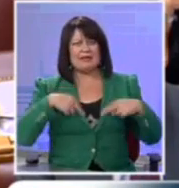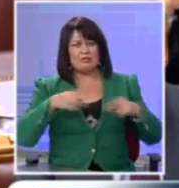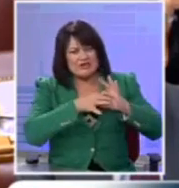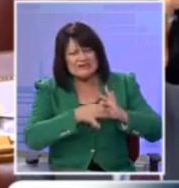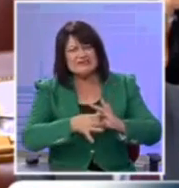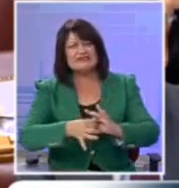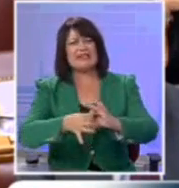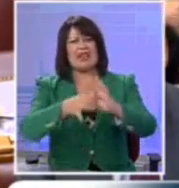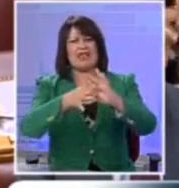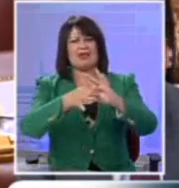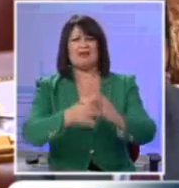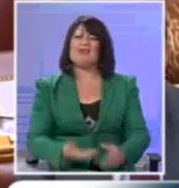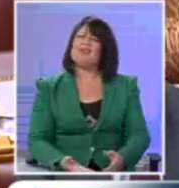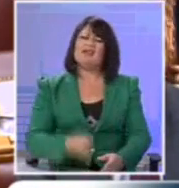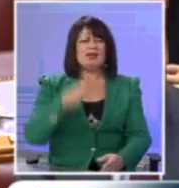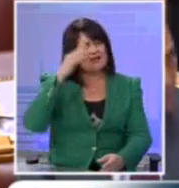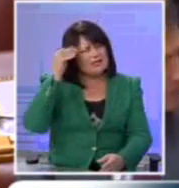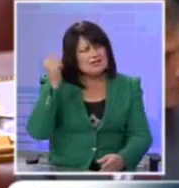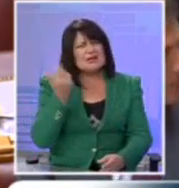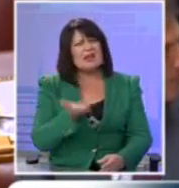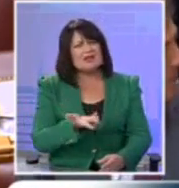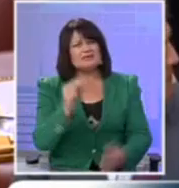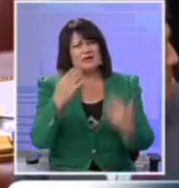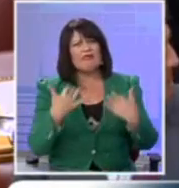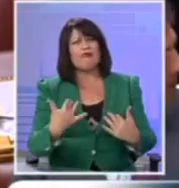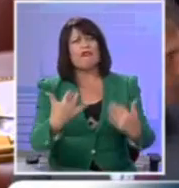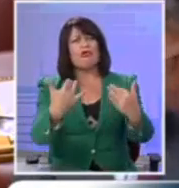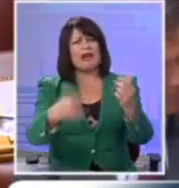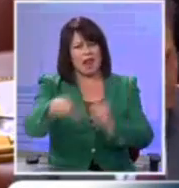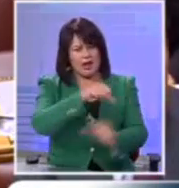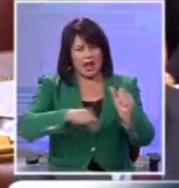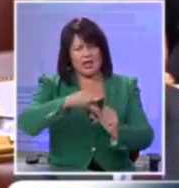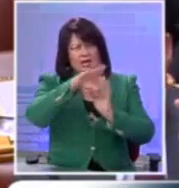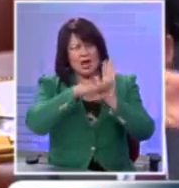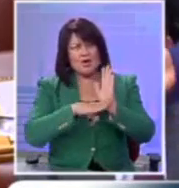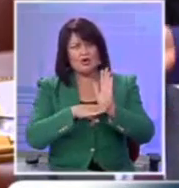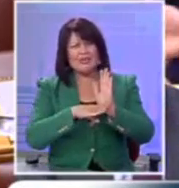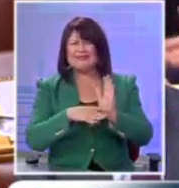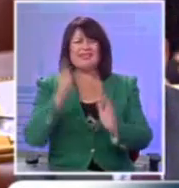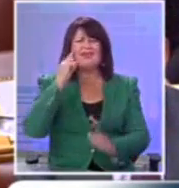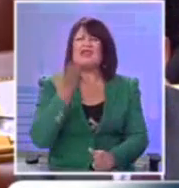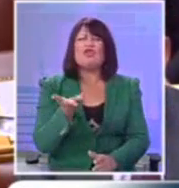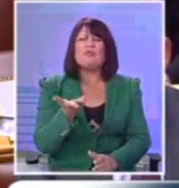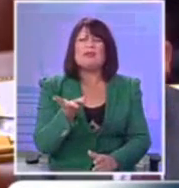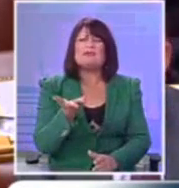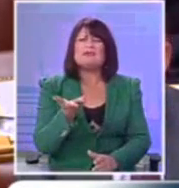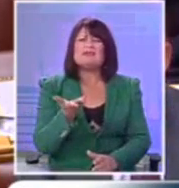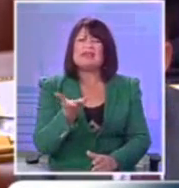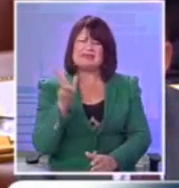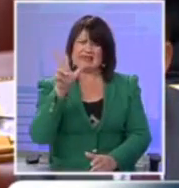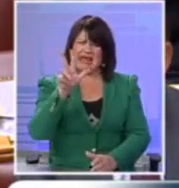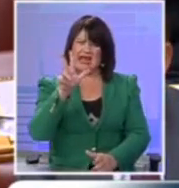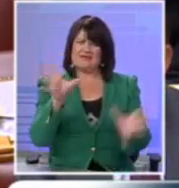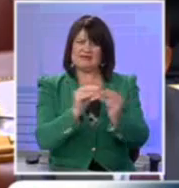συνεχόμενοι. Ξεχάσαμε μήπως ότι στη Βουλή υπάρχει ο κανόνας εναλλαγής? Τι νομίζω ότι είναι εδώ, συνέλευση του ΣΥΡΙΖΑ είναι